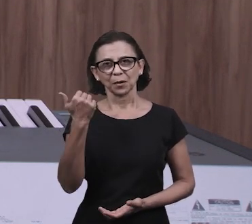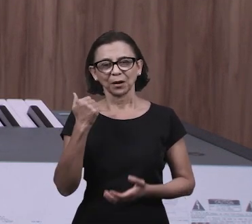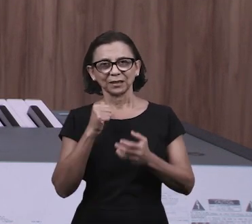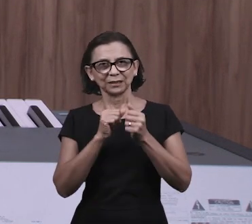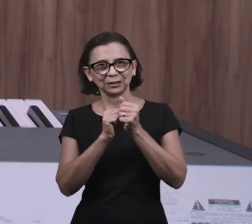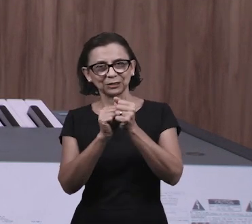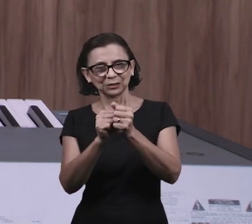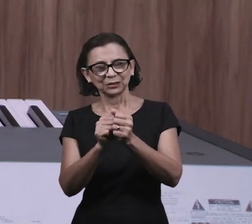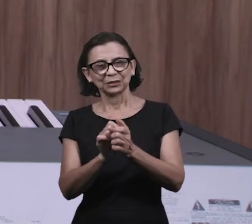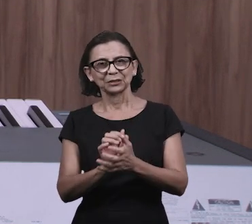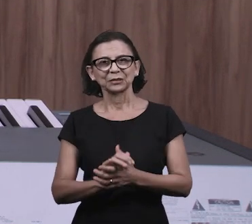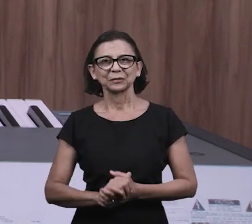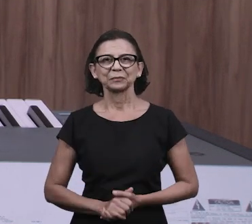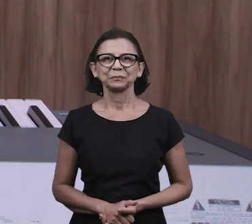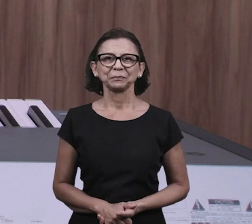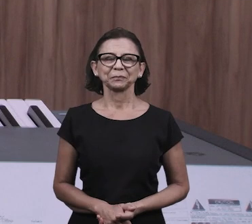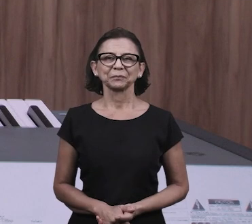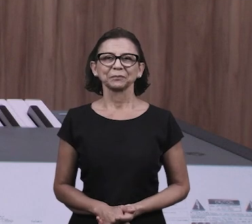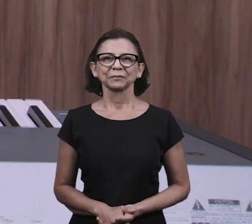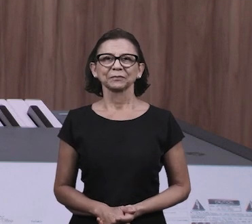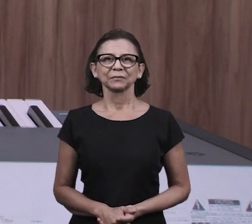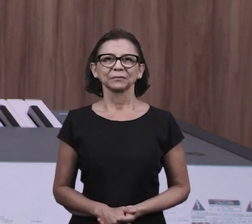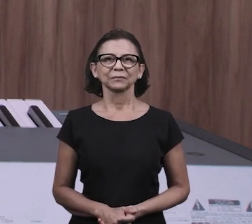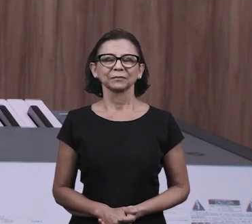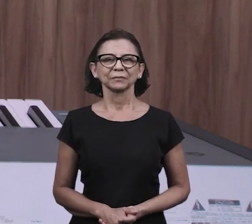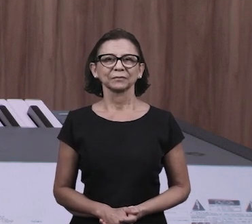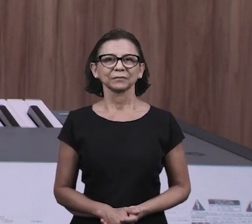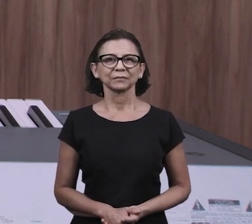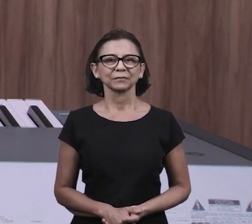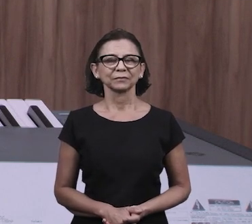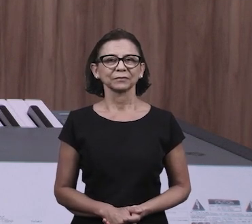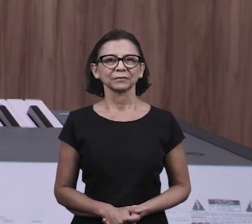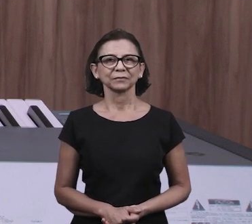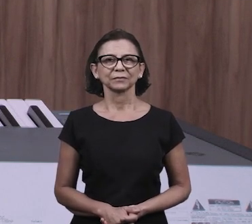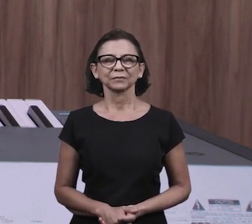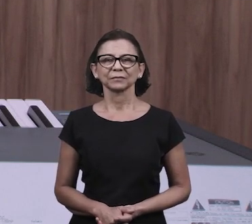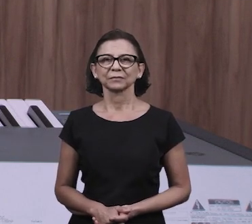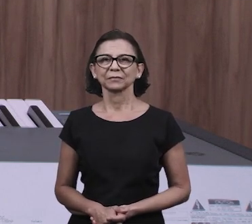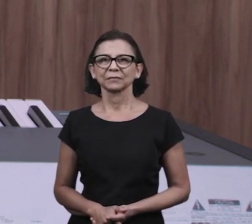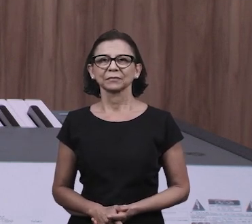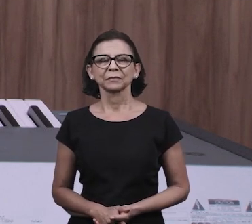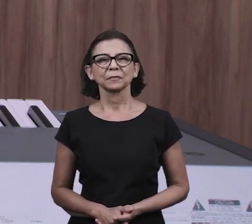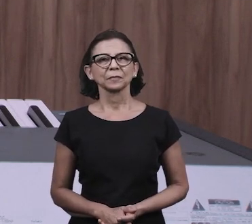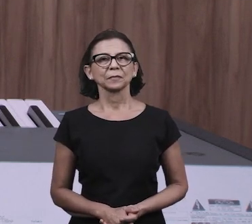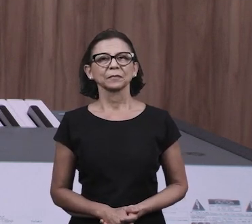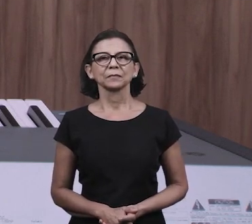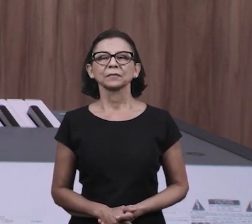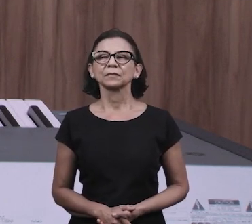Avec moi. É do 1 no dó. Dó, ré, mi, lá, sol, ré,